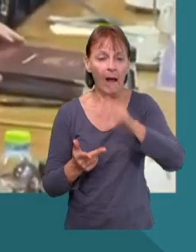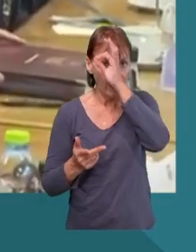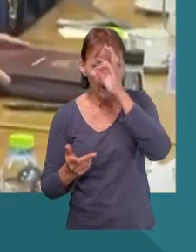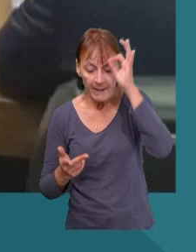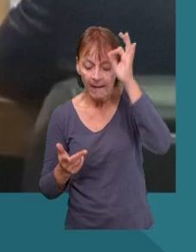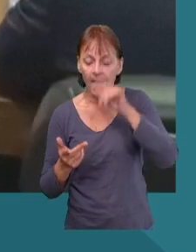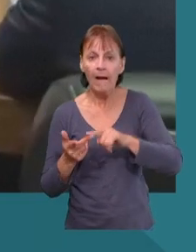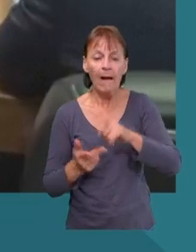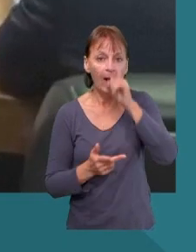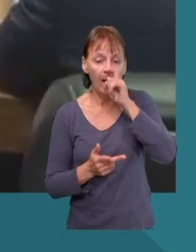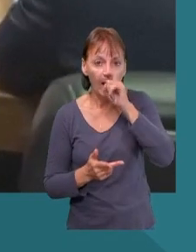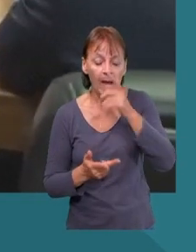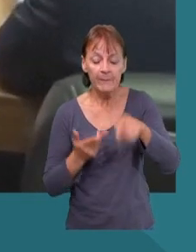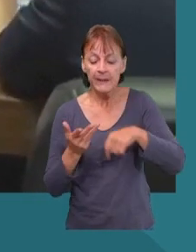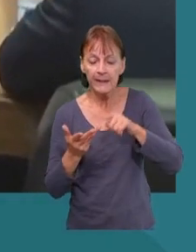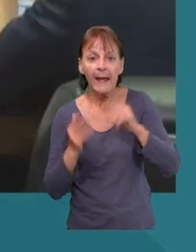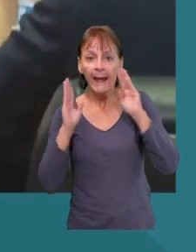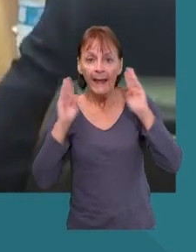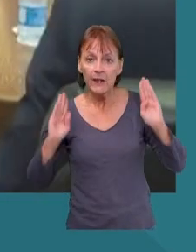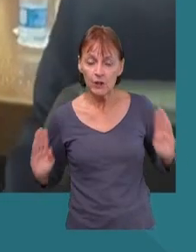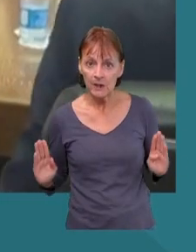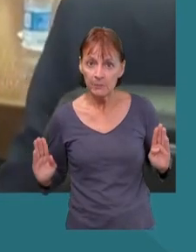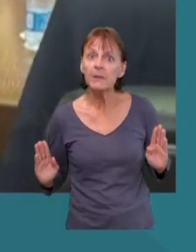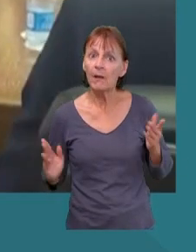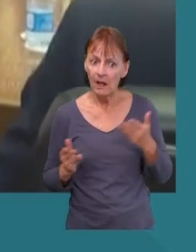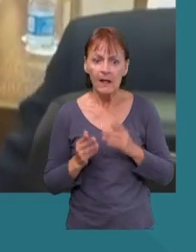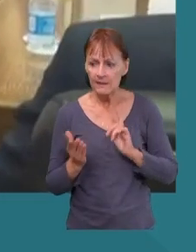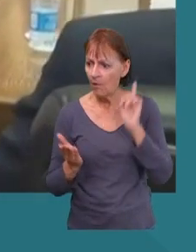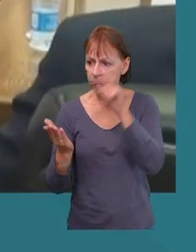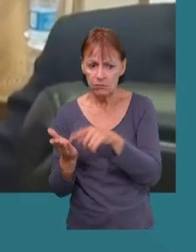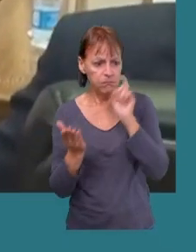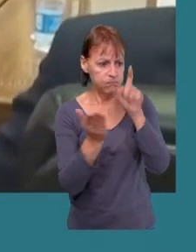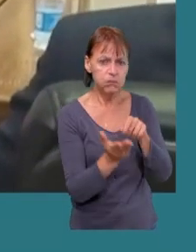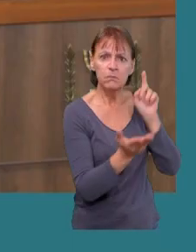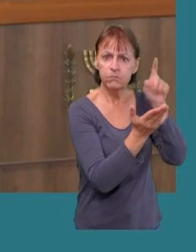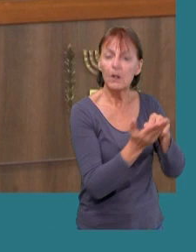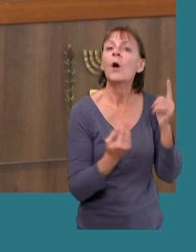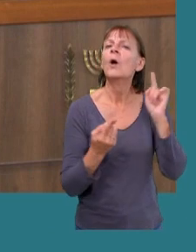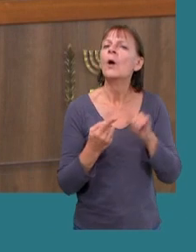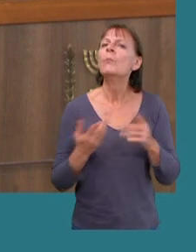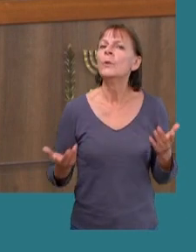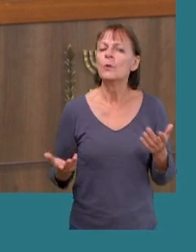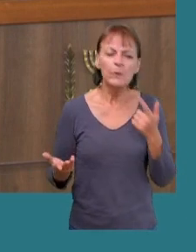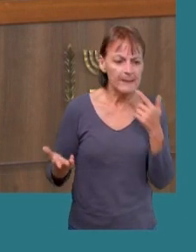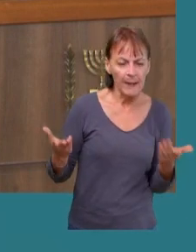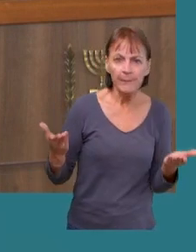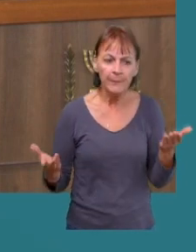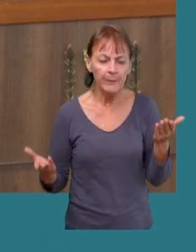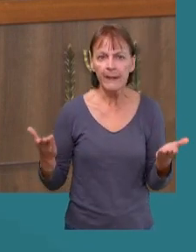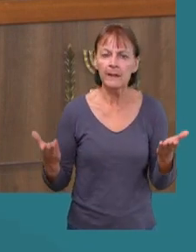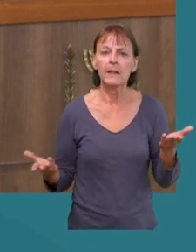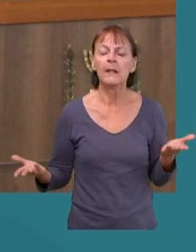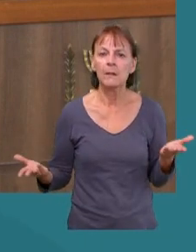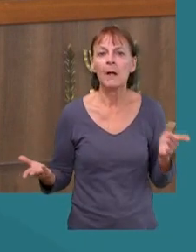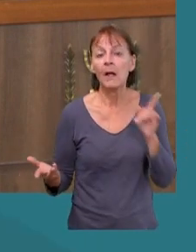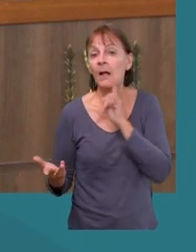unis, en Arabie saoudite et en Égypte. Une véritable offensive diplomatique pour tenter de trouver des leviers, mais aussi peut-être